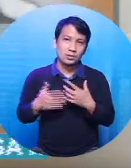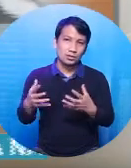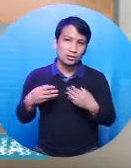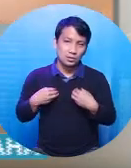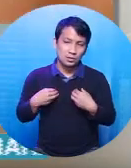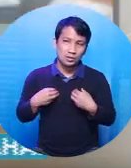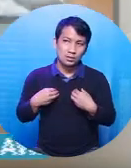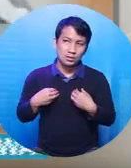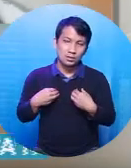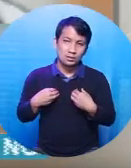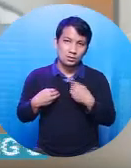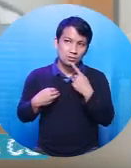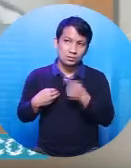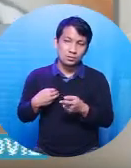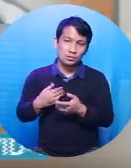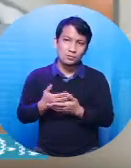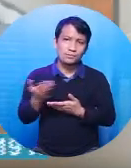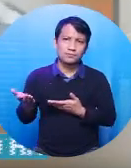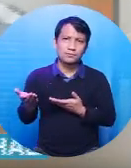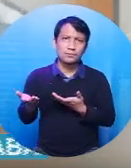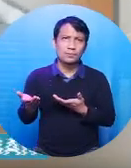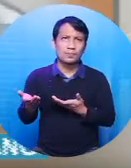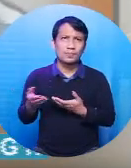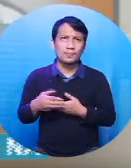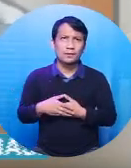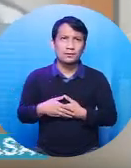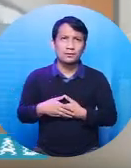sir. Yung ano lang po ba, sir? Yung